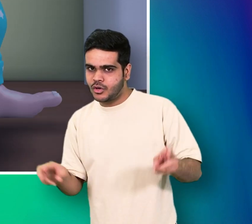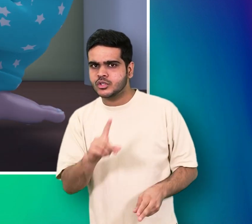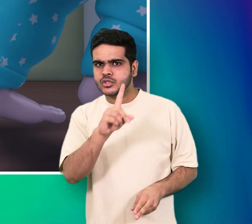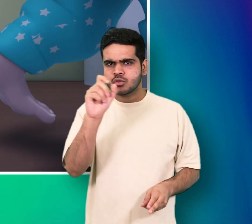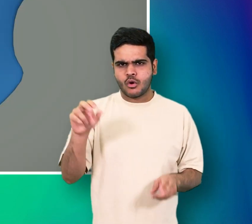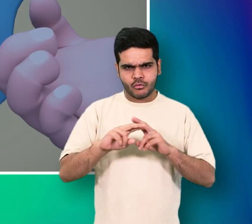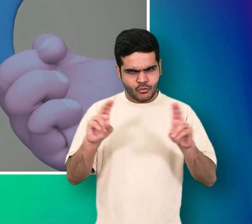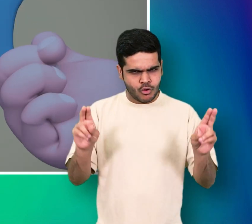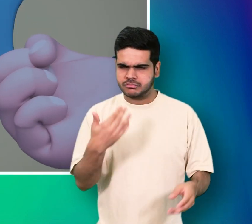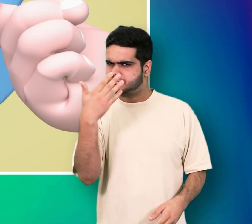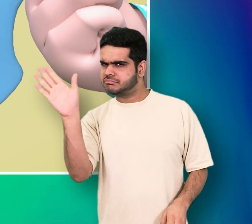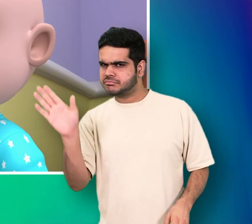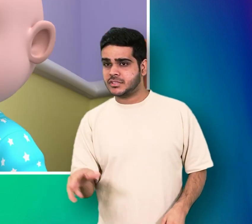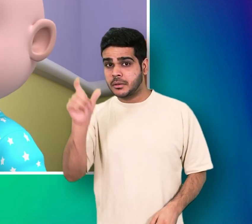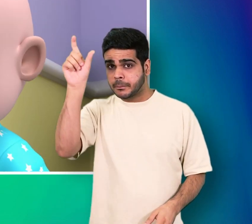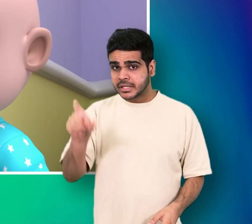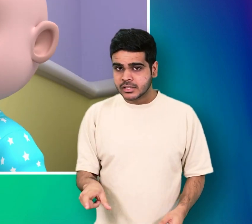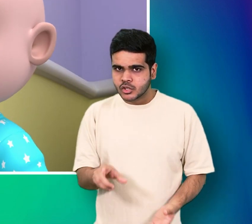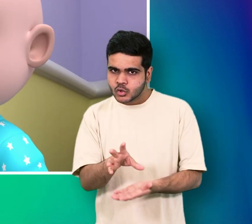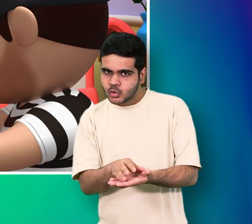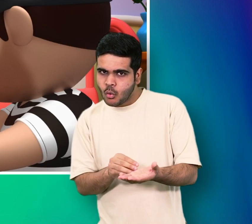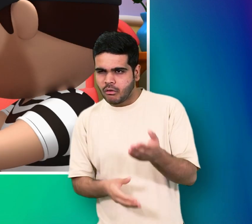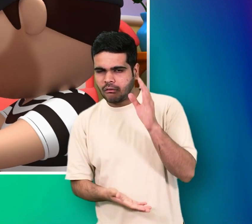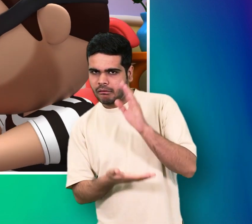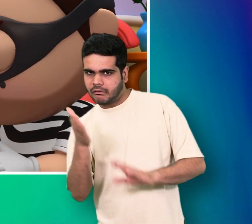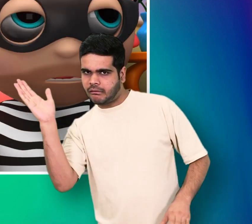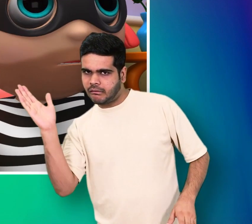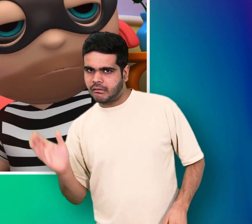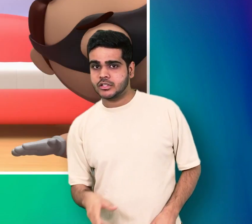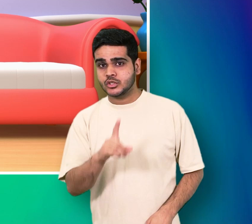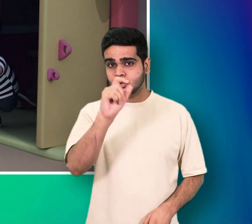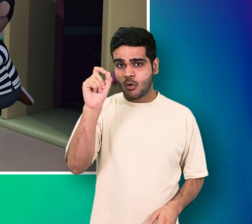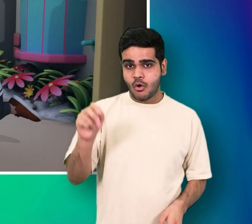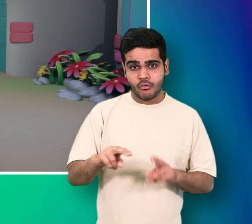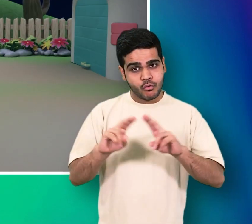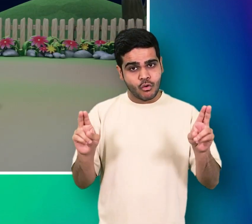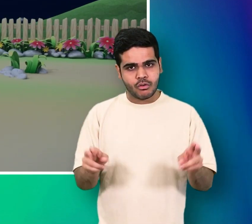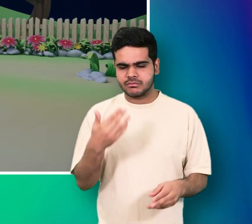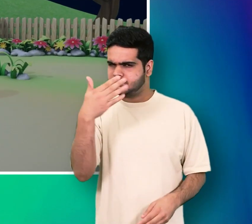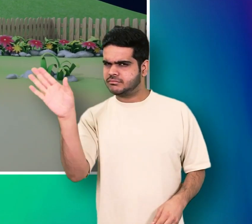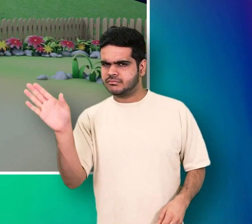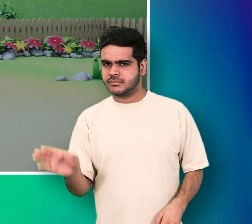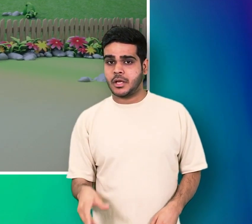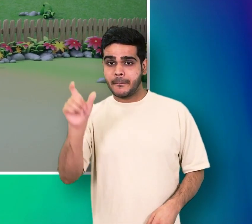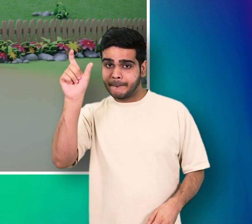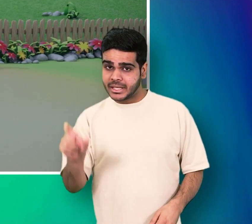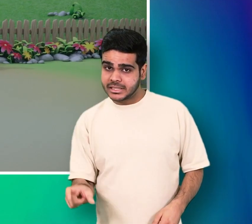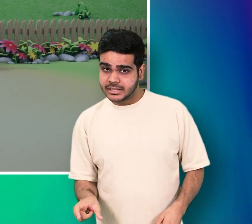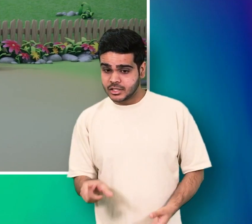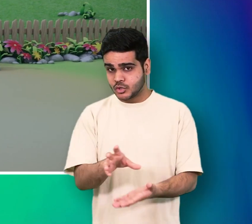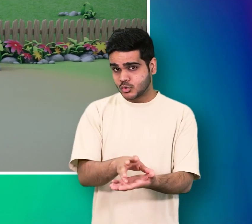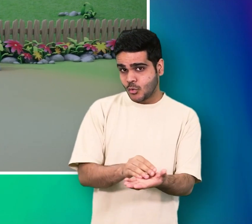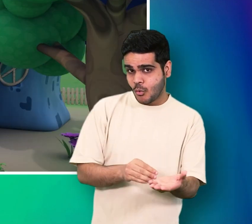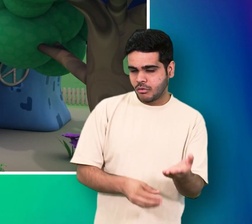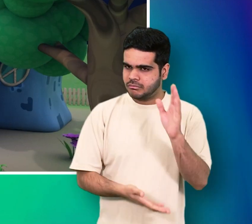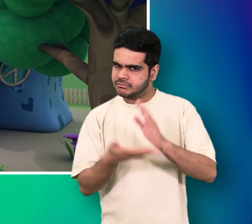निकल के भागा। 100 मिला का धागा, चोर निकल के भागा। चोर की बीवी ऐसी